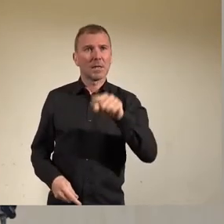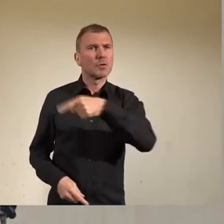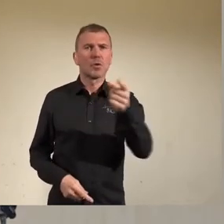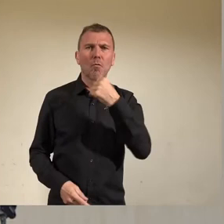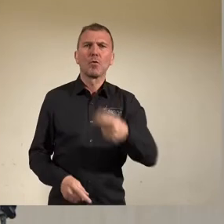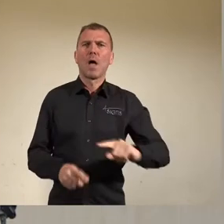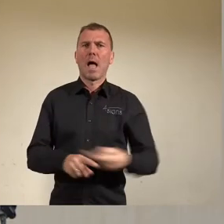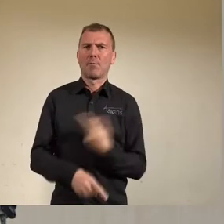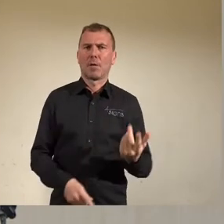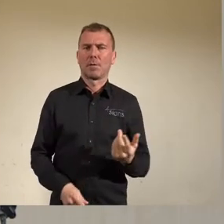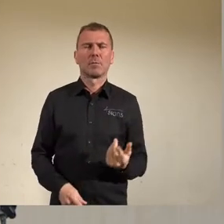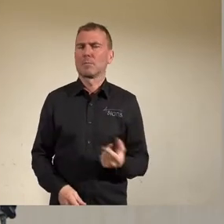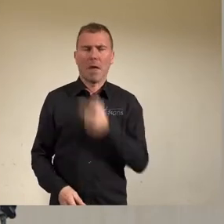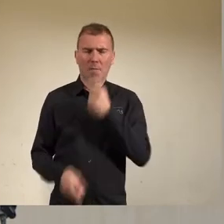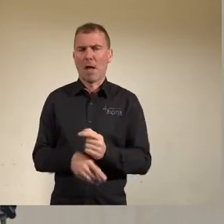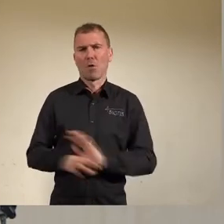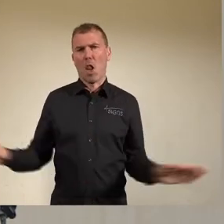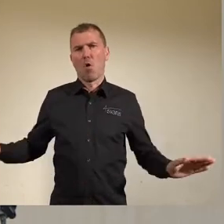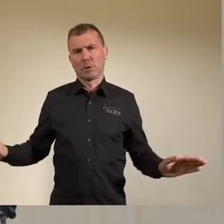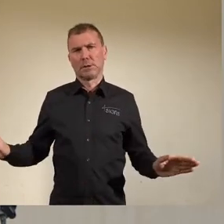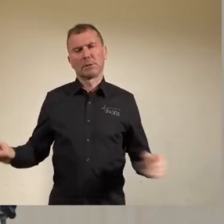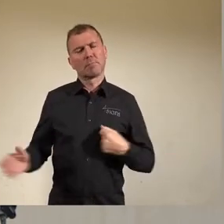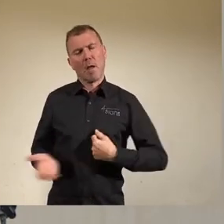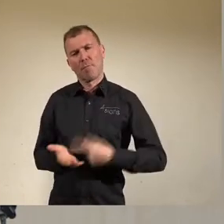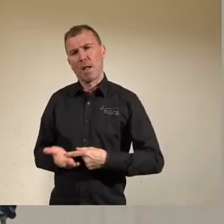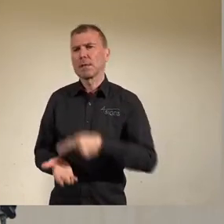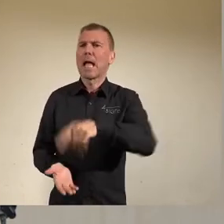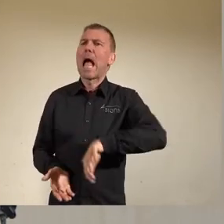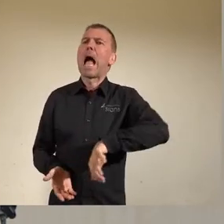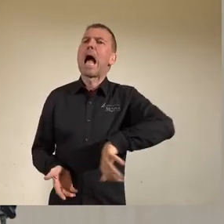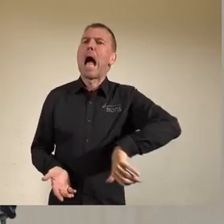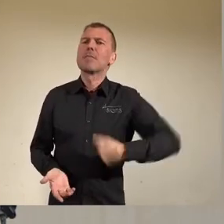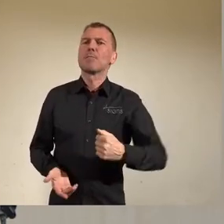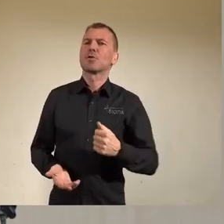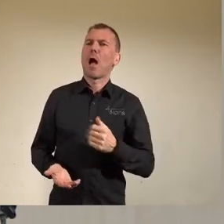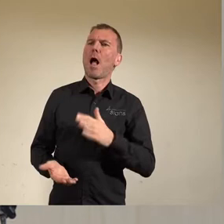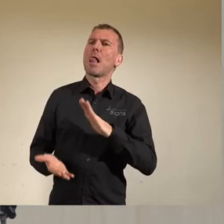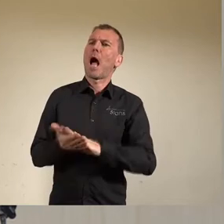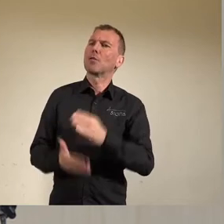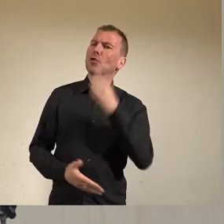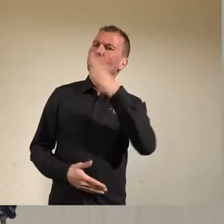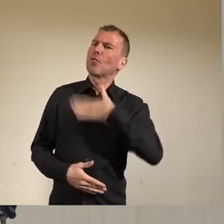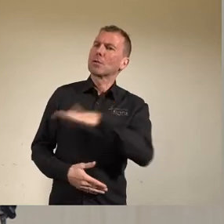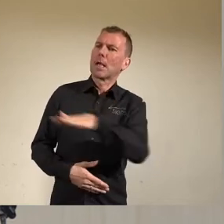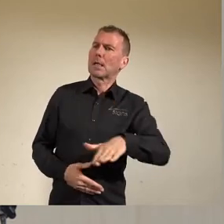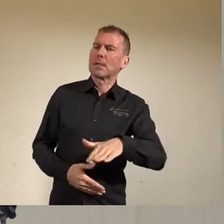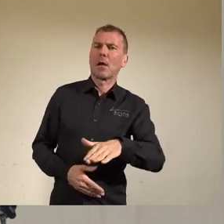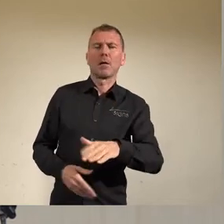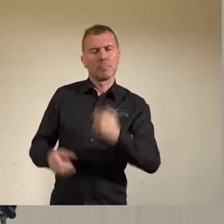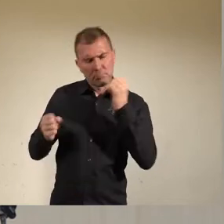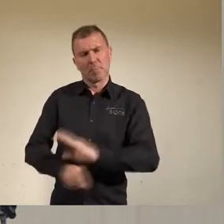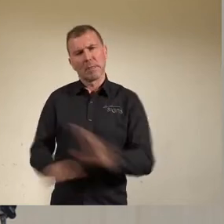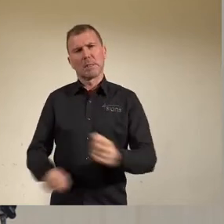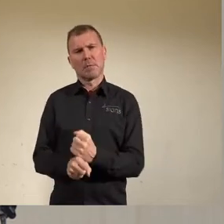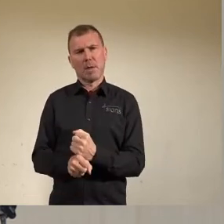ist verantwortungslos und wir fordern Sie auf, diesen Diebstahl an der Zukunft unserer Kinder zu unterlassen. Teile des